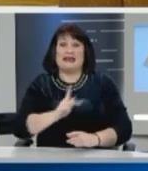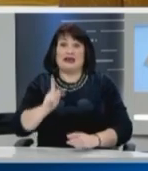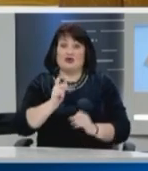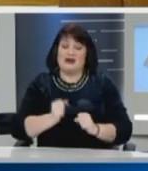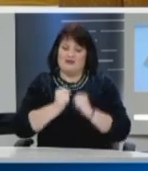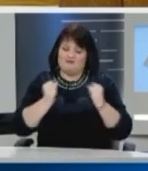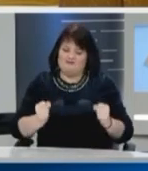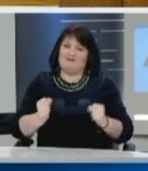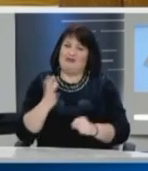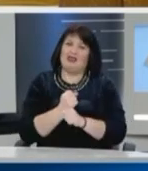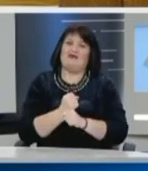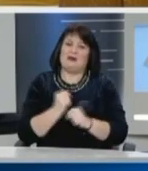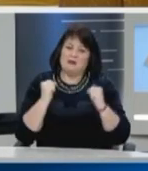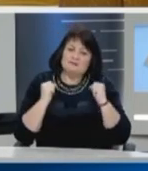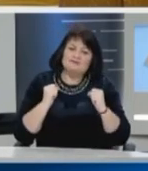κοινωνία όρθια.